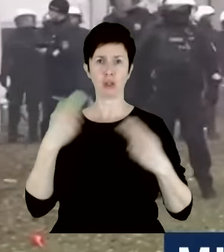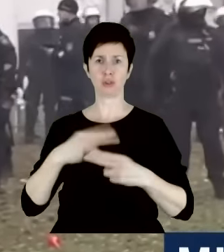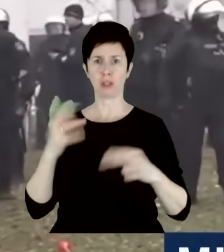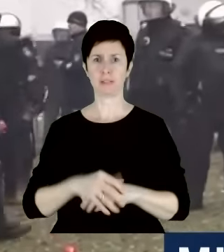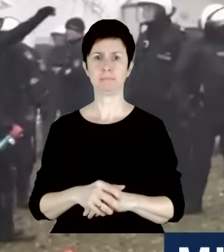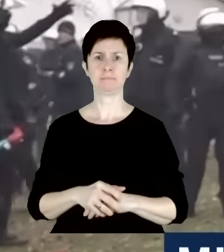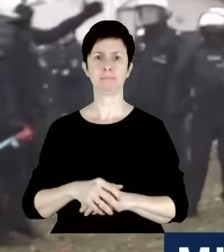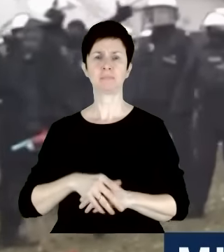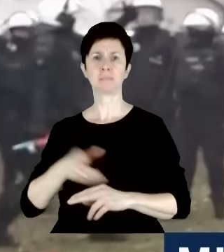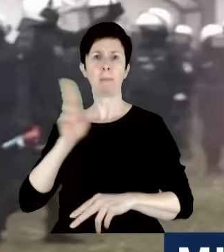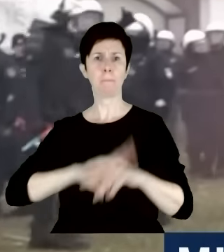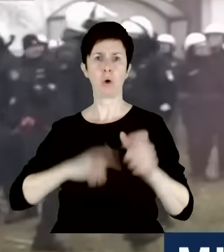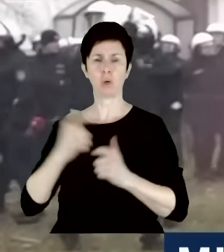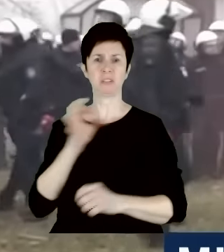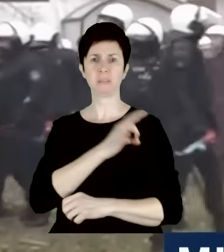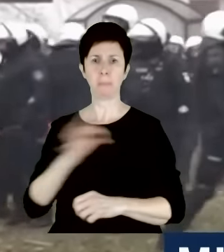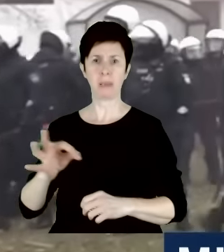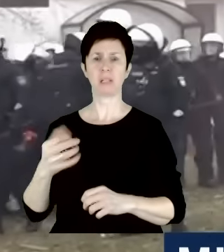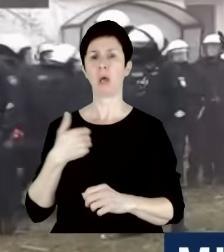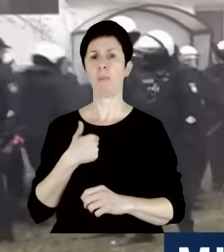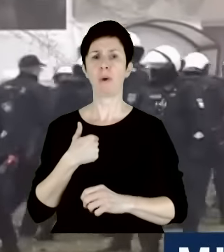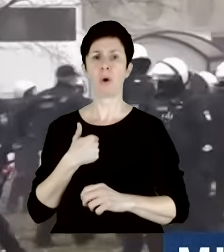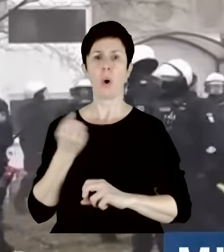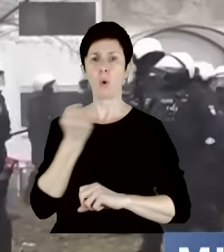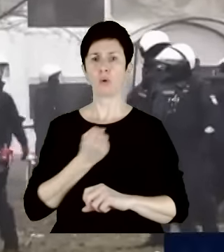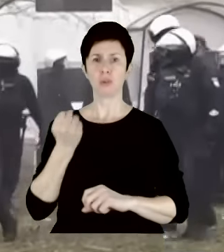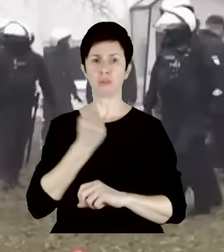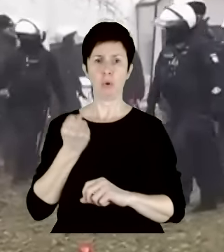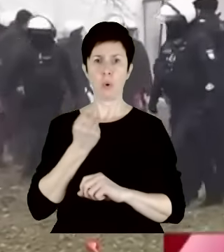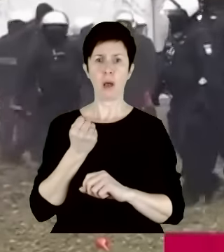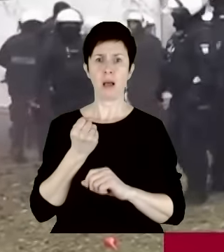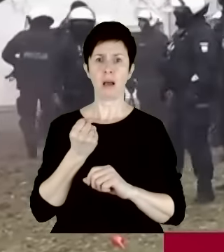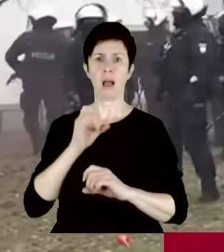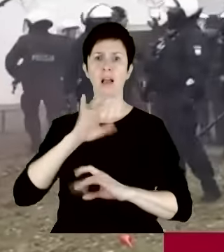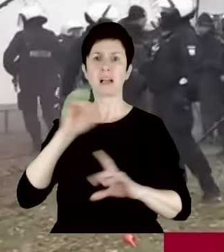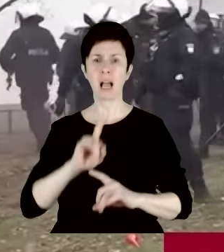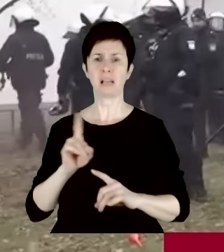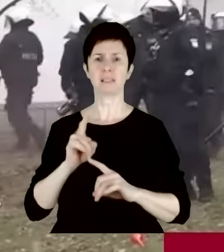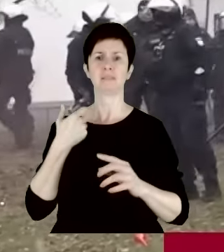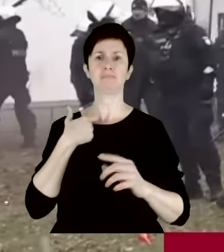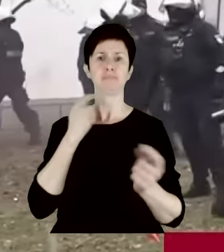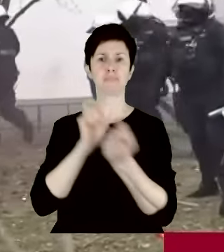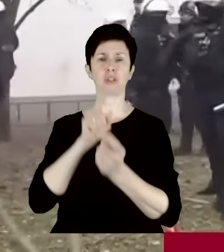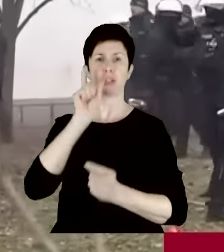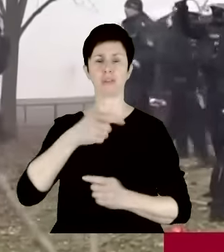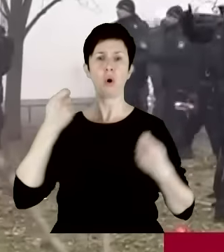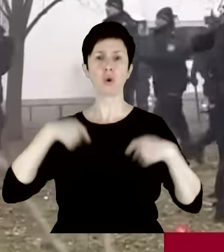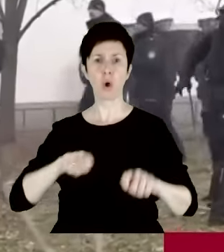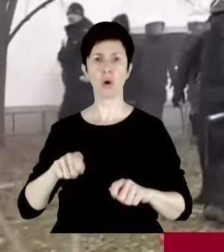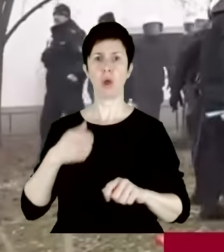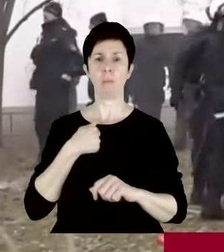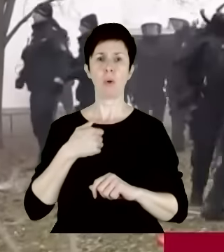policji, która użyła środków przymusu bezpośredniego wobec protestujących rolników. Użyła